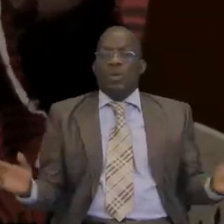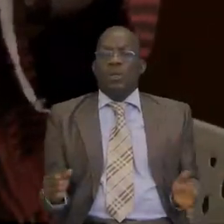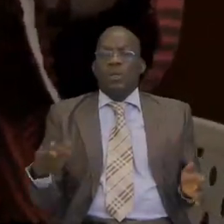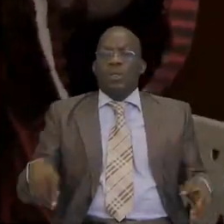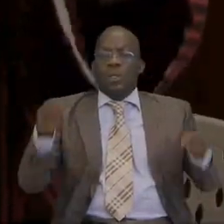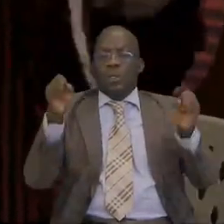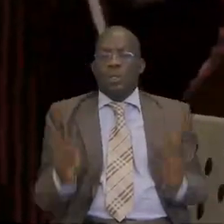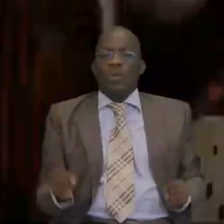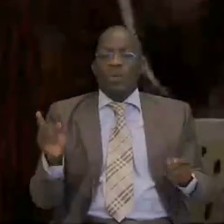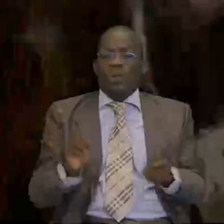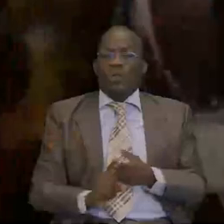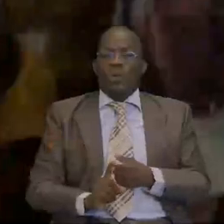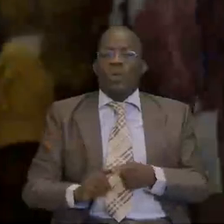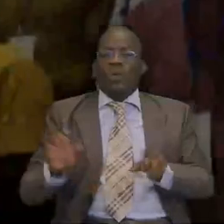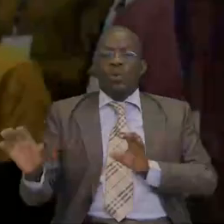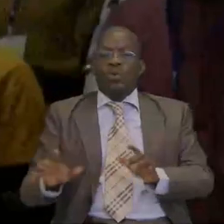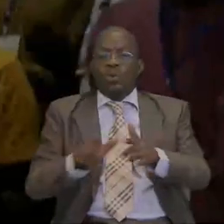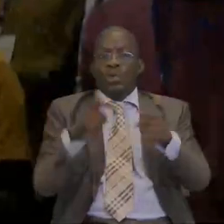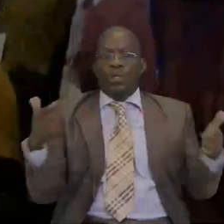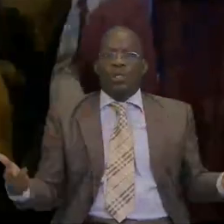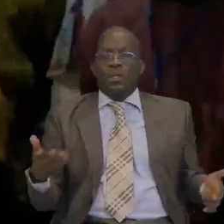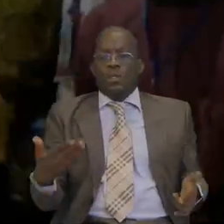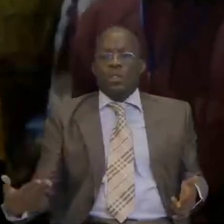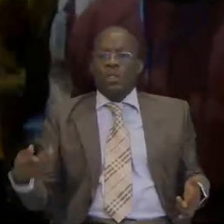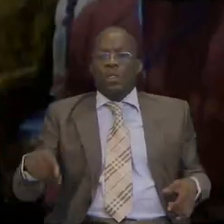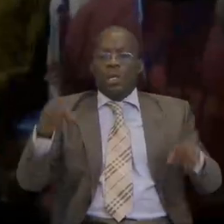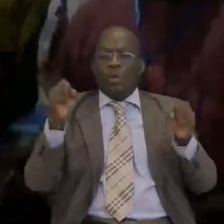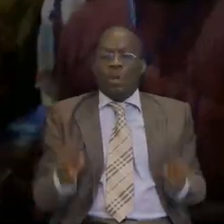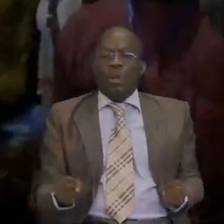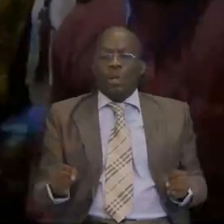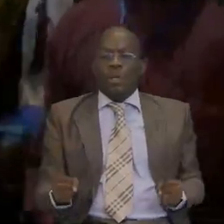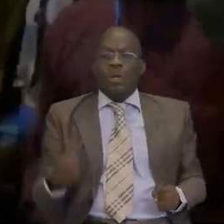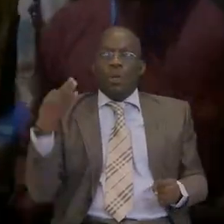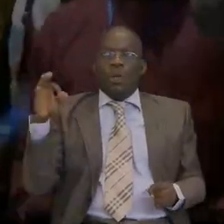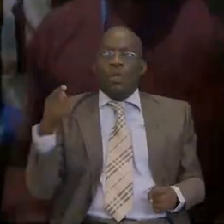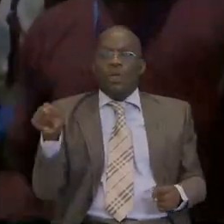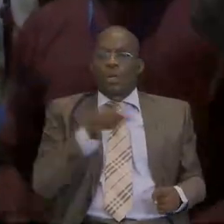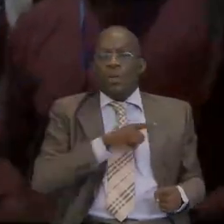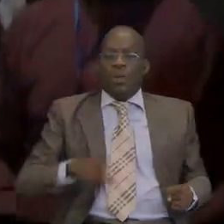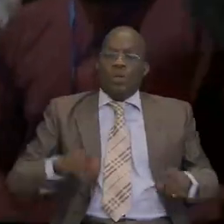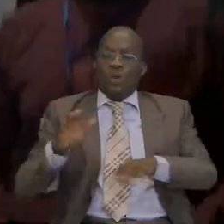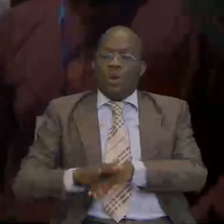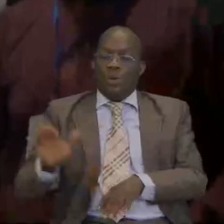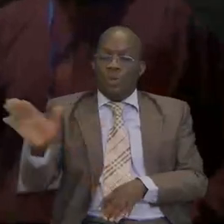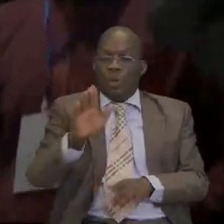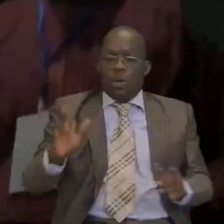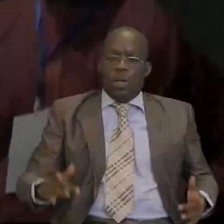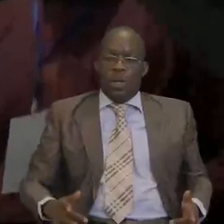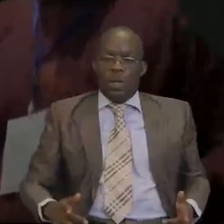élève. La puissance pour explorer. La puissance du Seigneur dans ta vie.